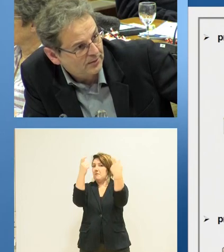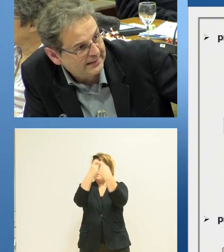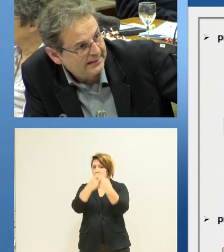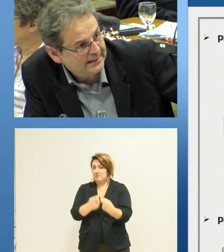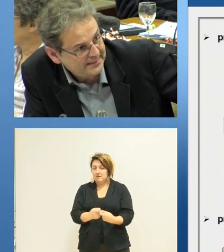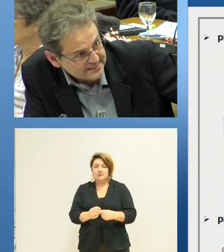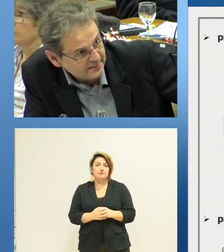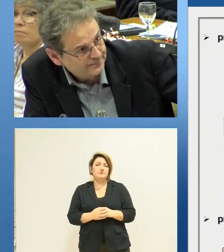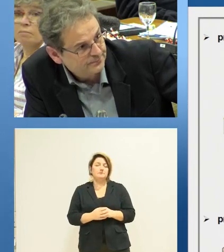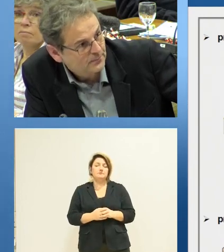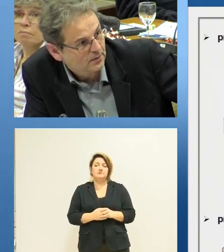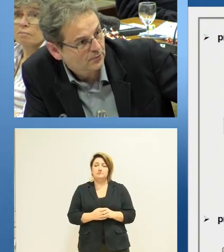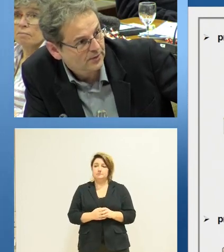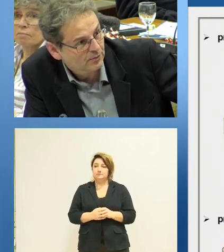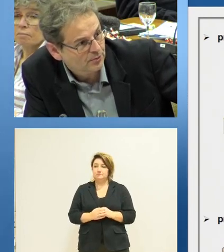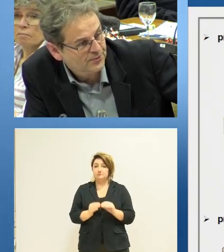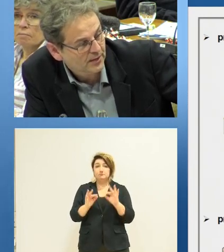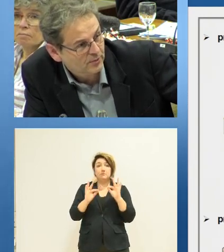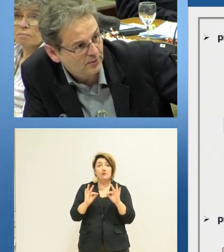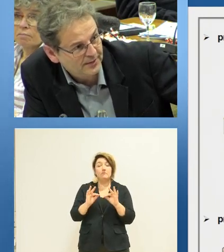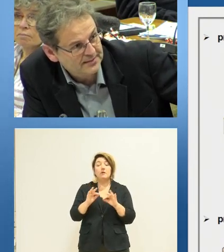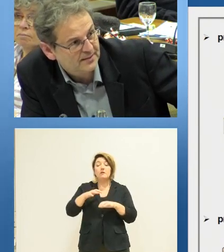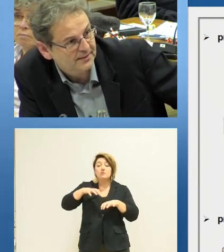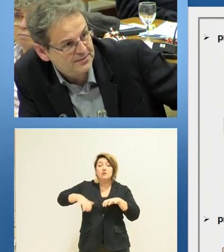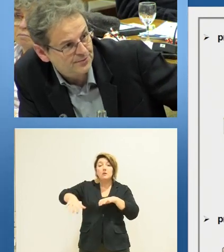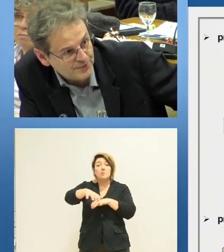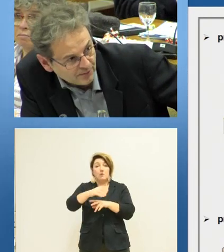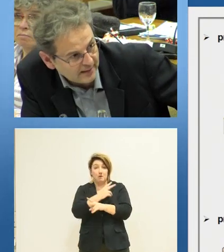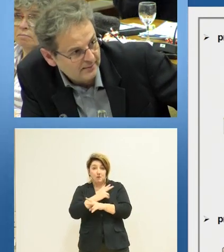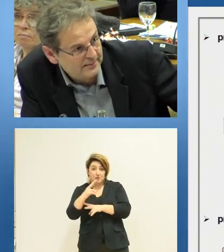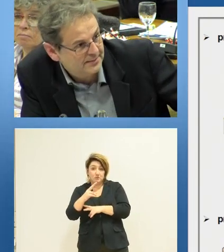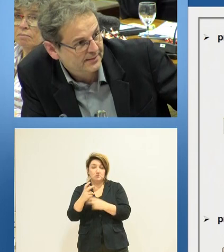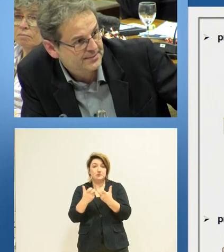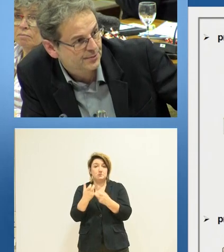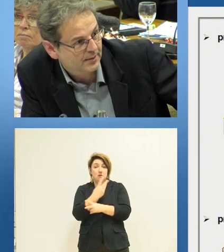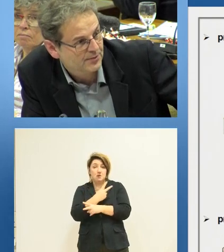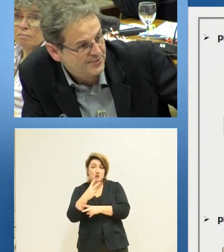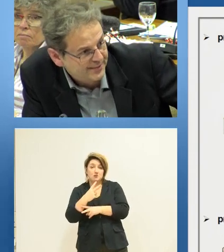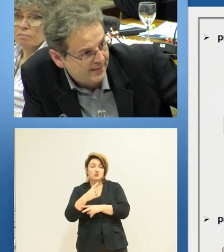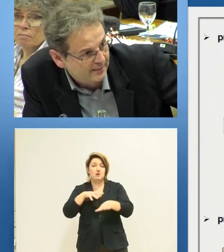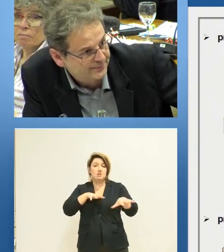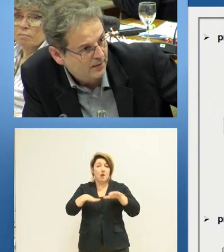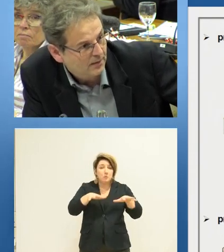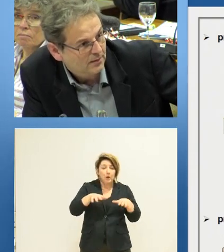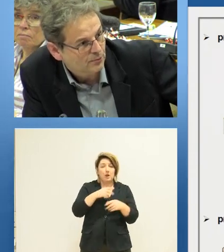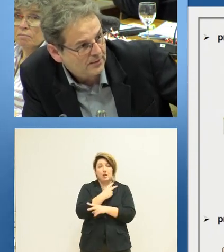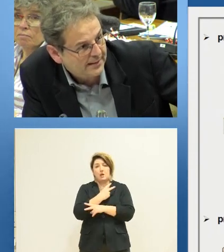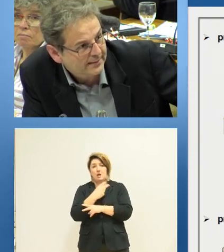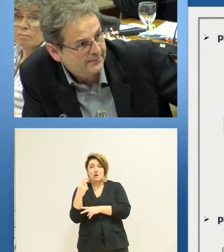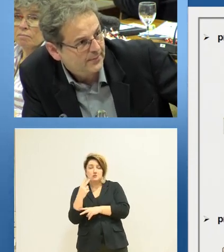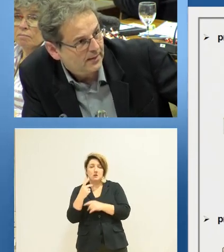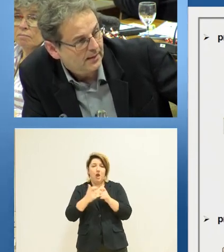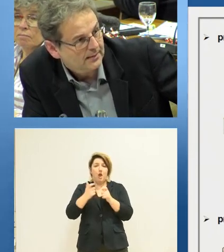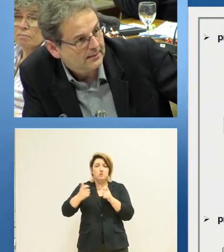d'abord les les risques concernant le territoire dans les risques il ya des risques naturels il risque industriel nucléaire